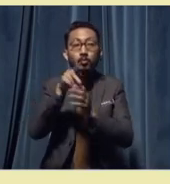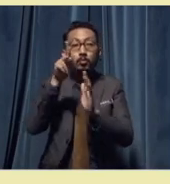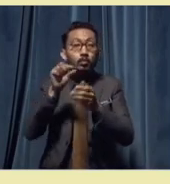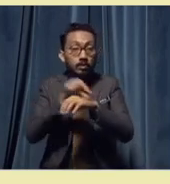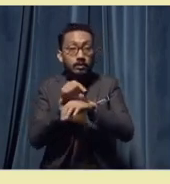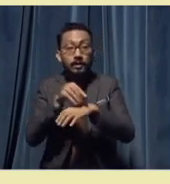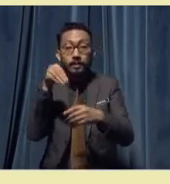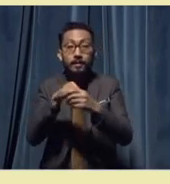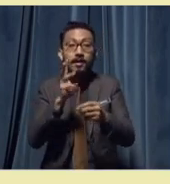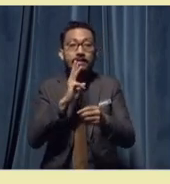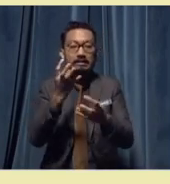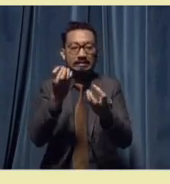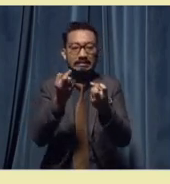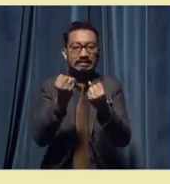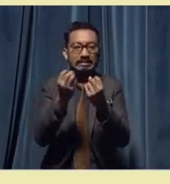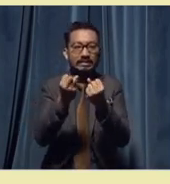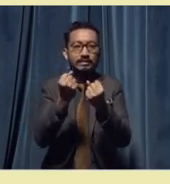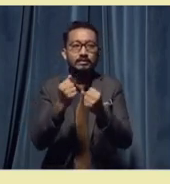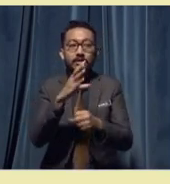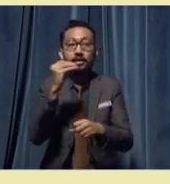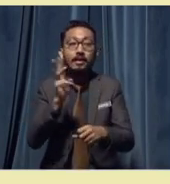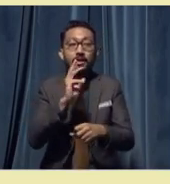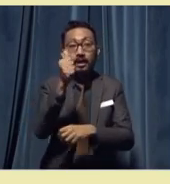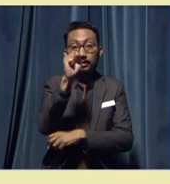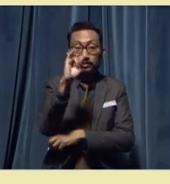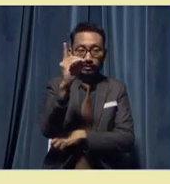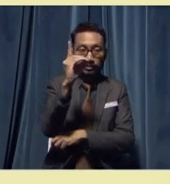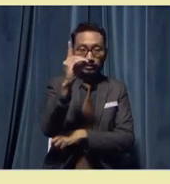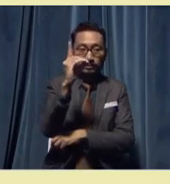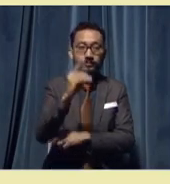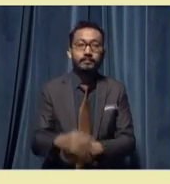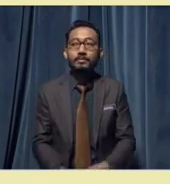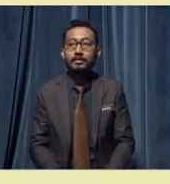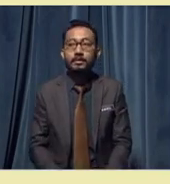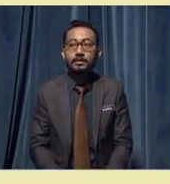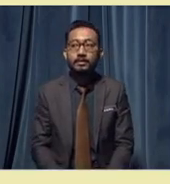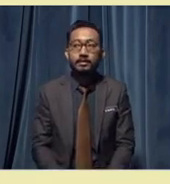digunakan dalam air liat atau air yang berasid.